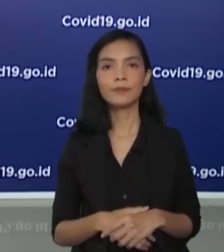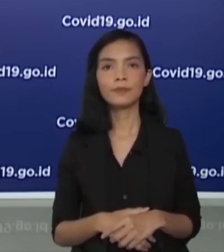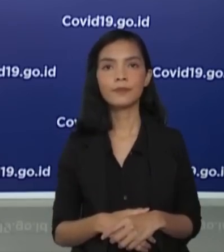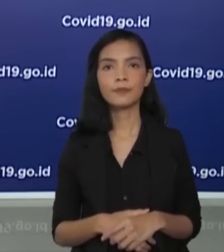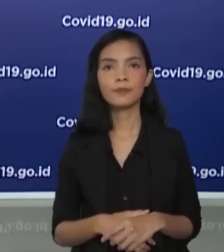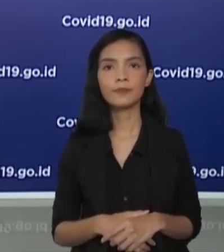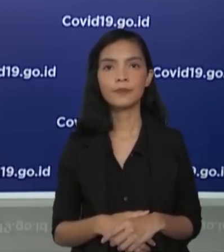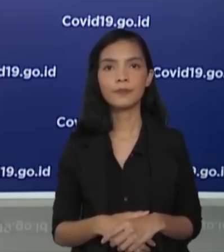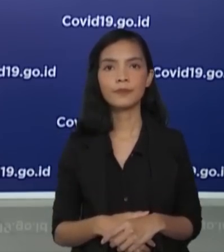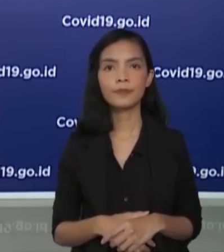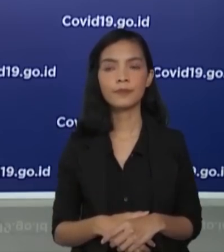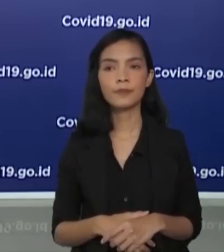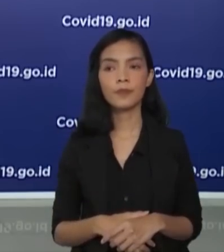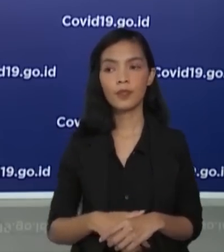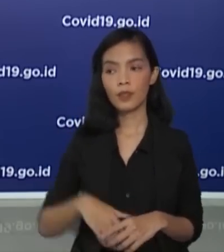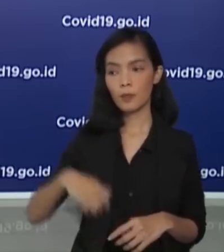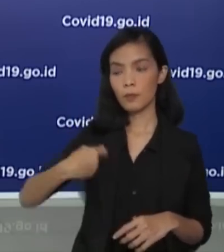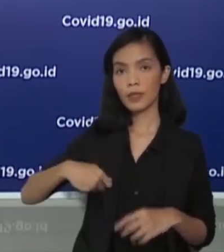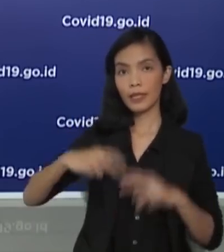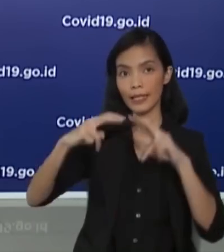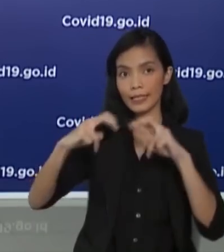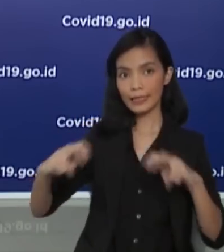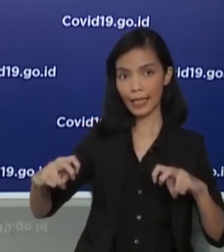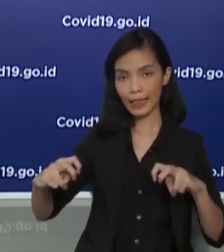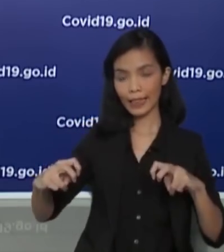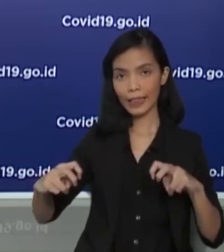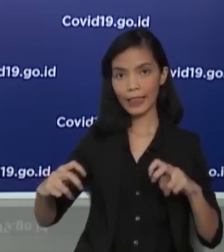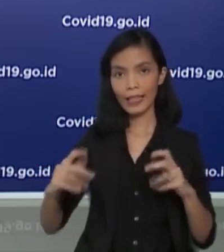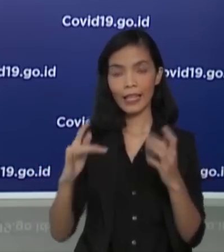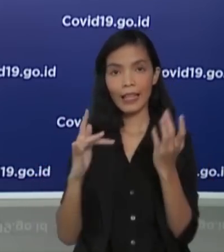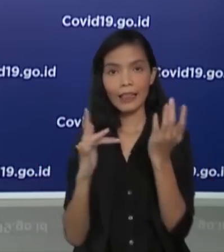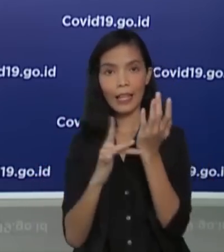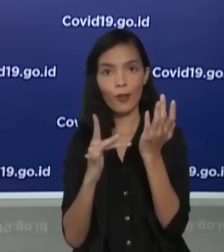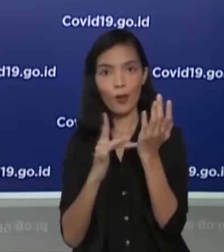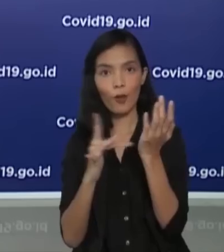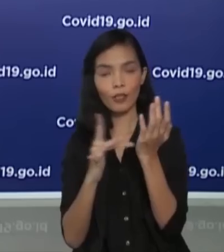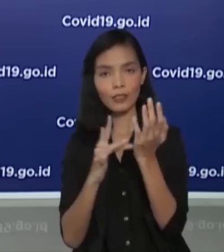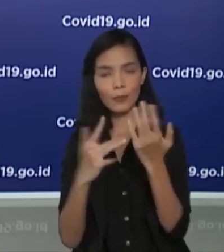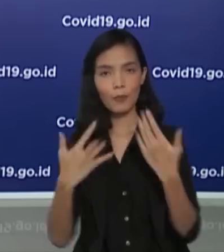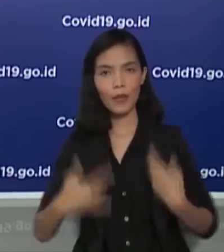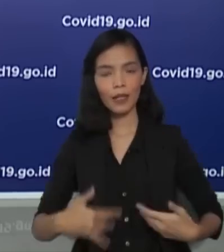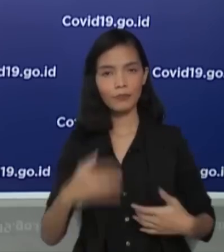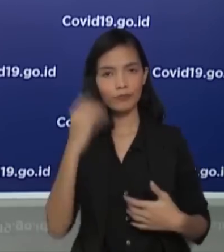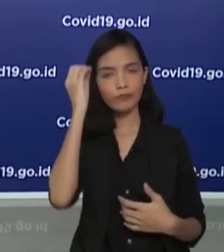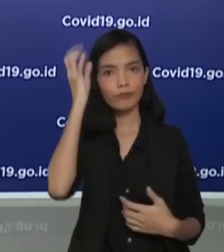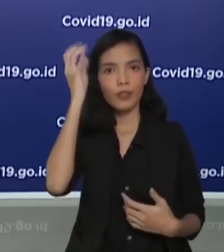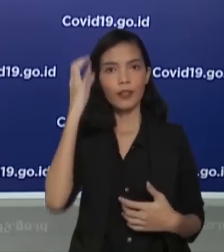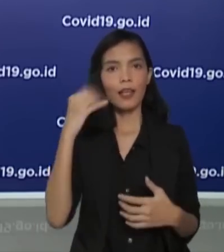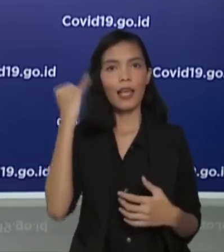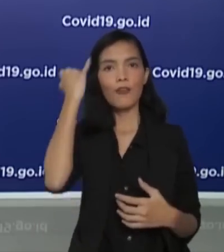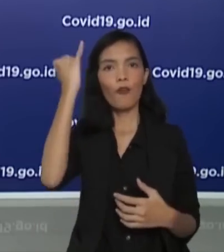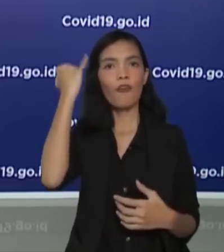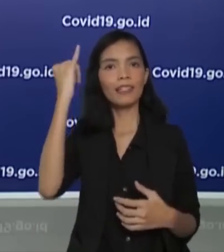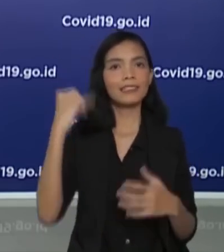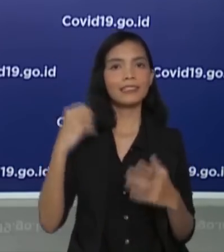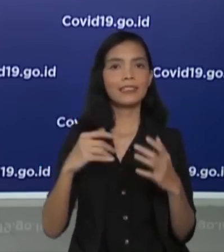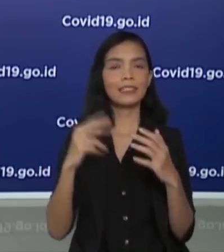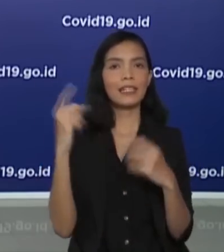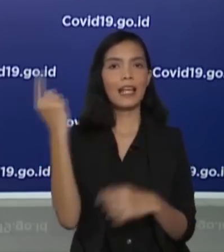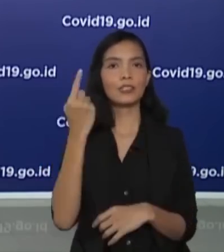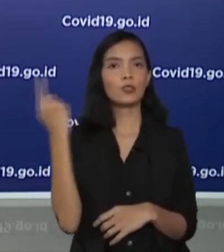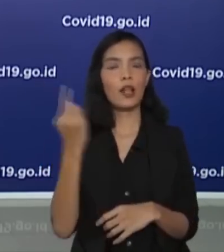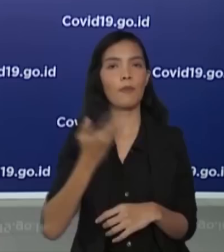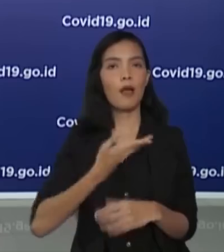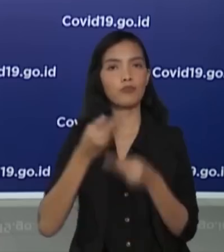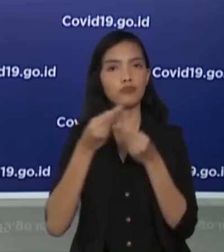kami sebagai Menteri Riset Teknologi, Kepala Badan Riset dan Inovasi Nasional ingin menyampaikan mengenai